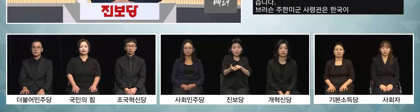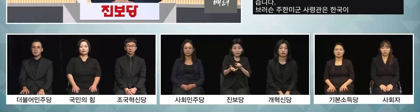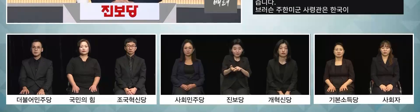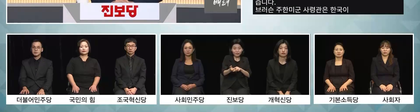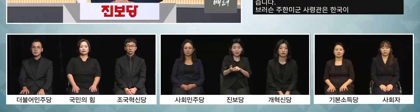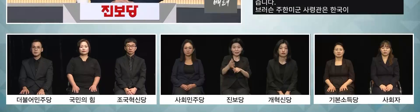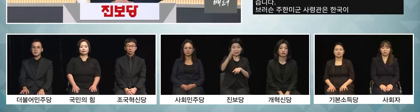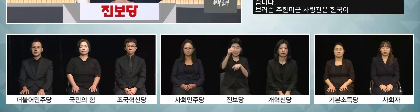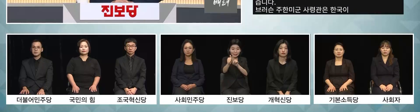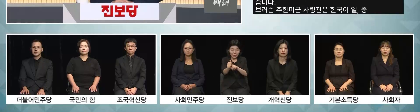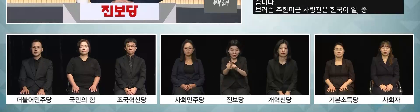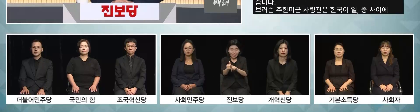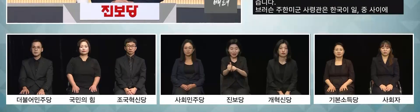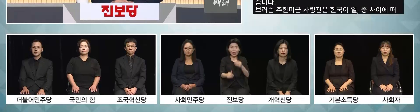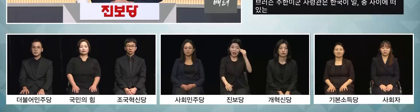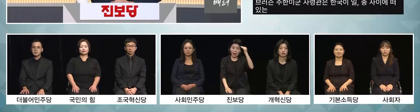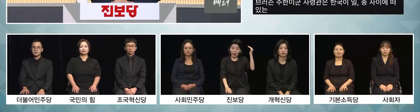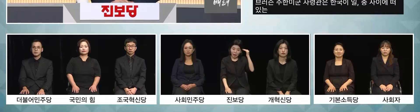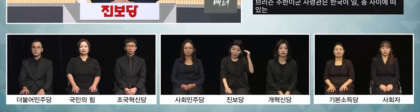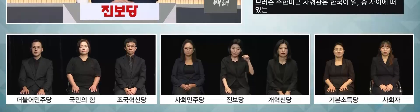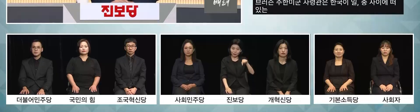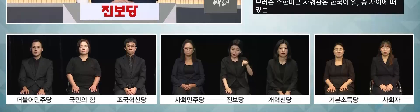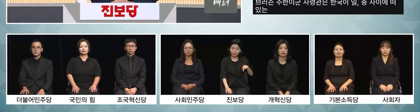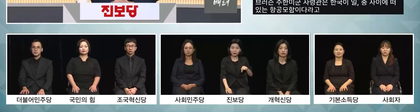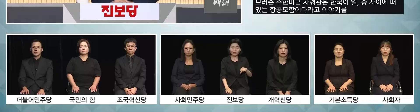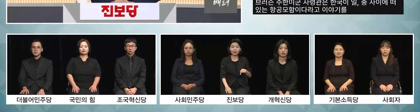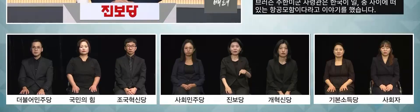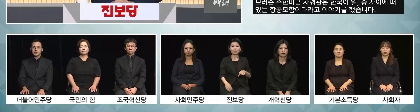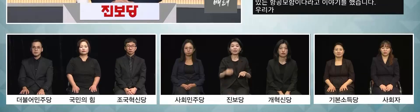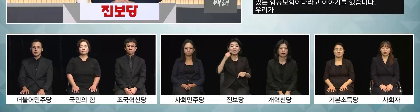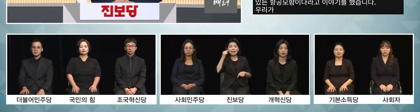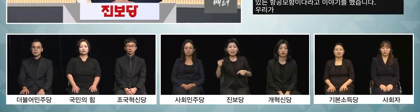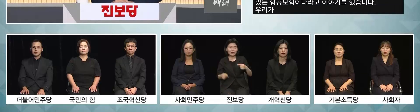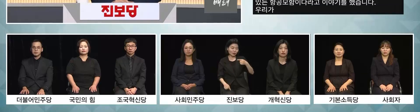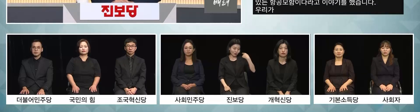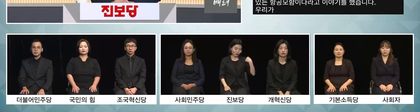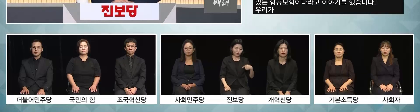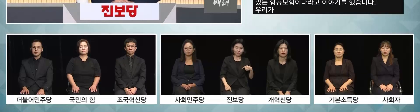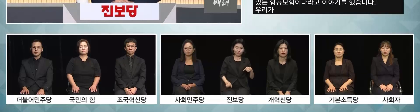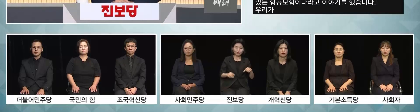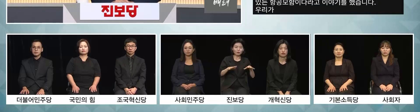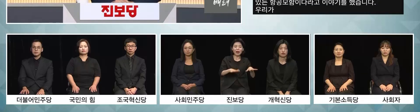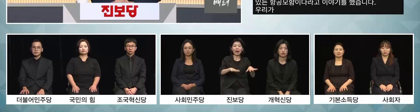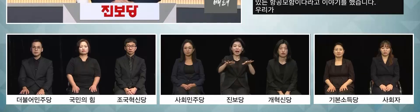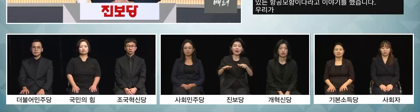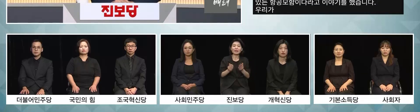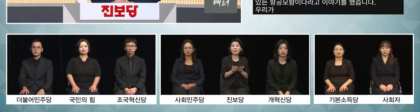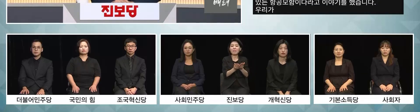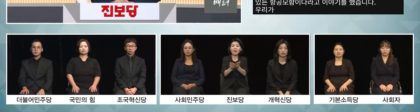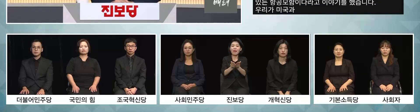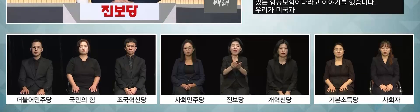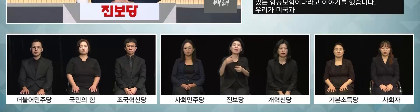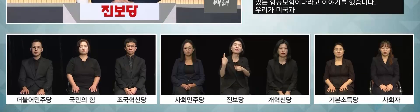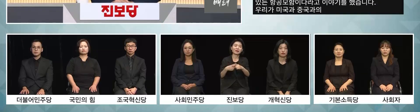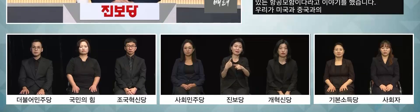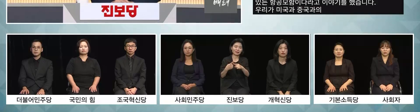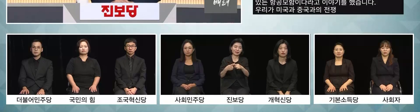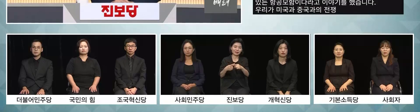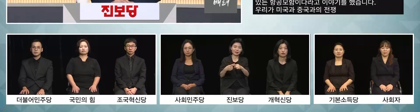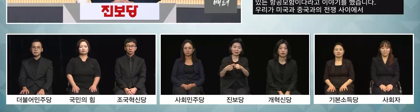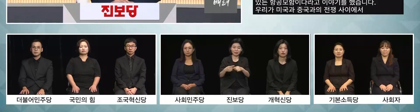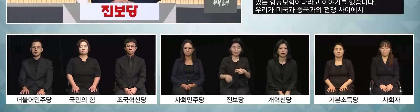있는 항공모함이다라고 얘기를 했습니다. 우리가 미국과 중국과의 전쟁 사이에서